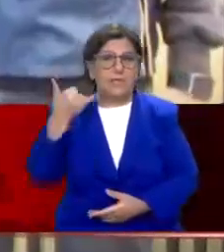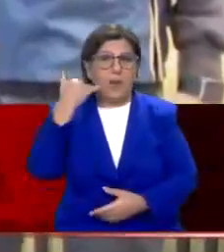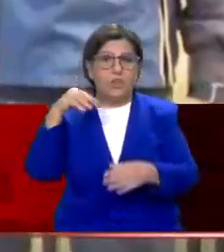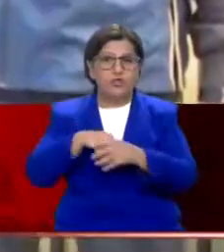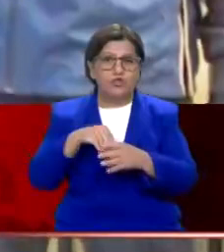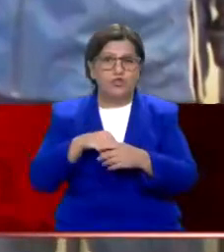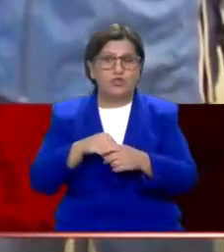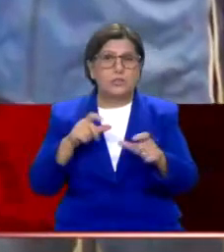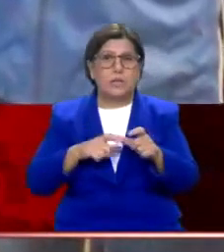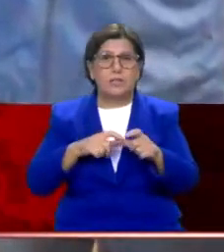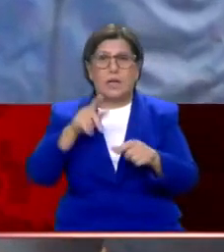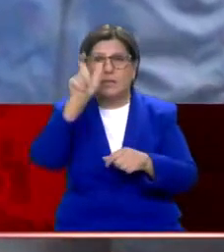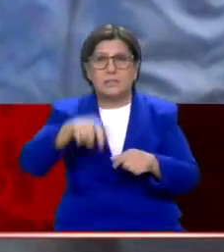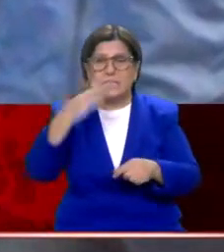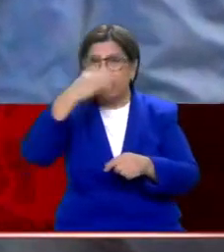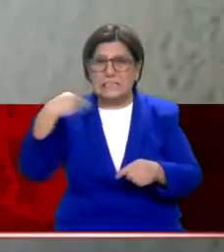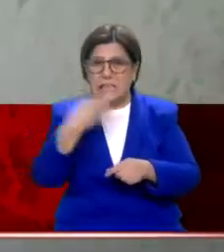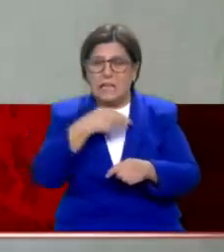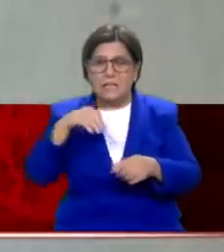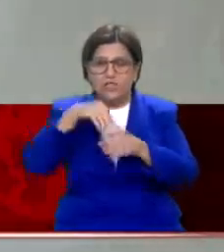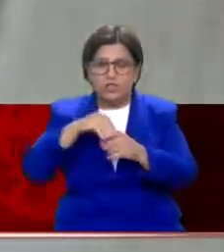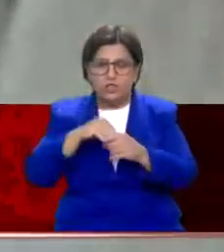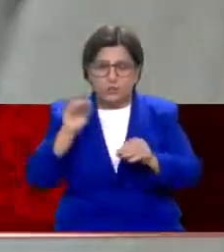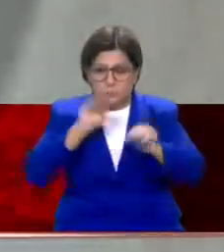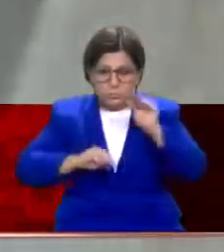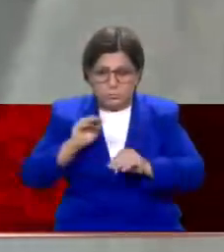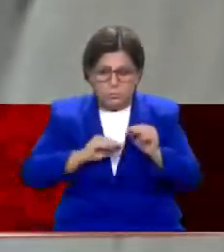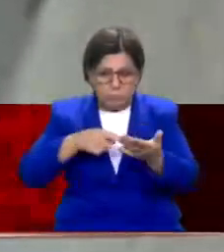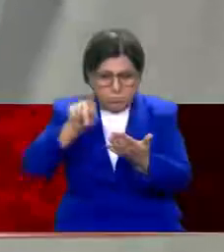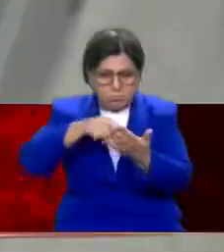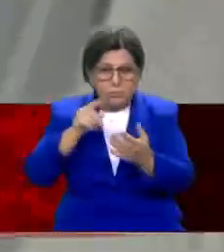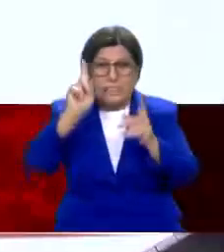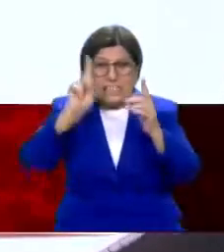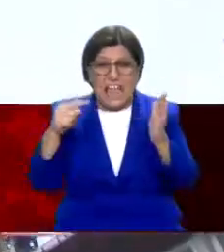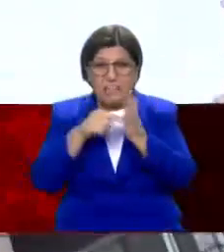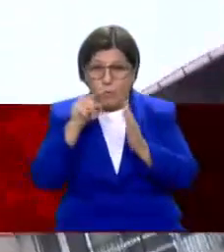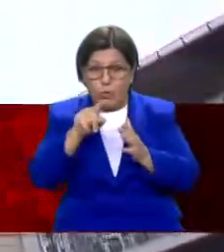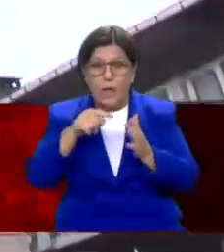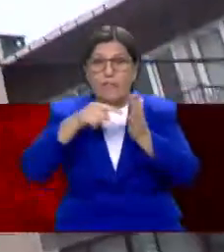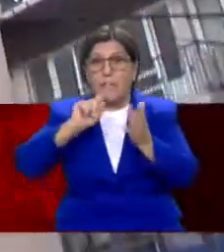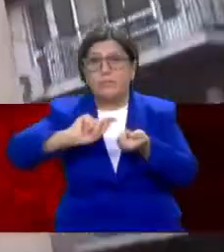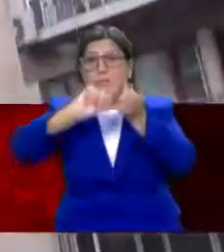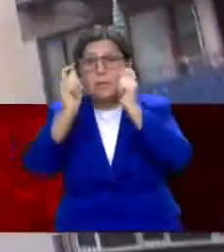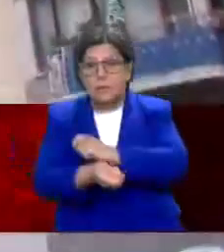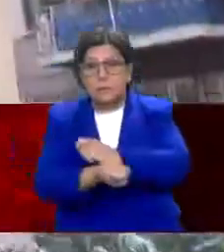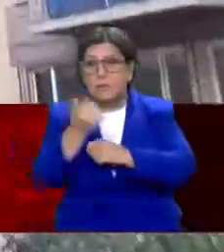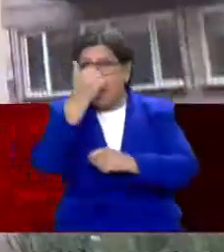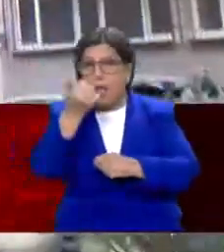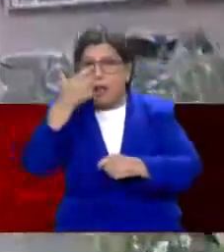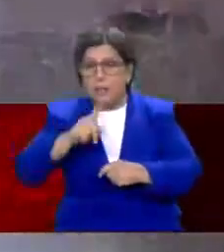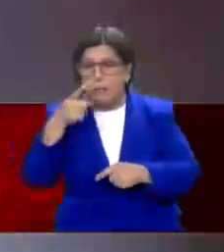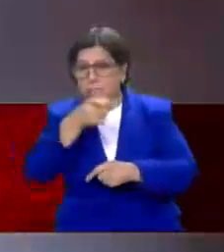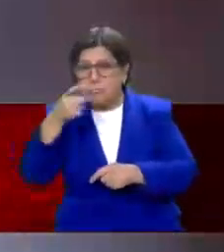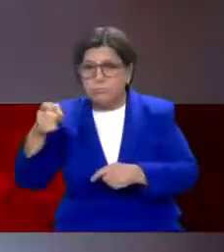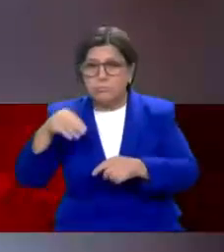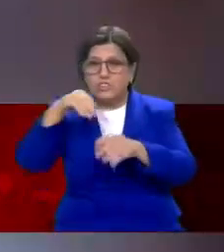Telefonlarından San Antoine Kilisesi'nin fotoğrafları ve konumu çıktı. İlk hedef orasıydı. Ancak hedef değişti. Kanlı saldırıyı Santa Maria